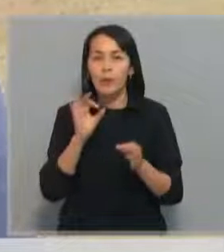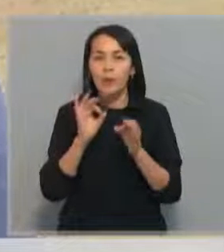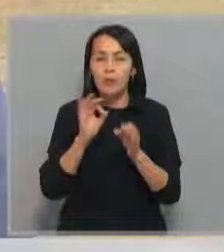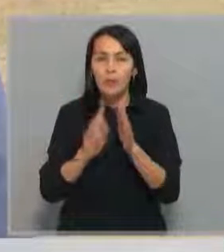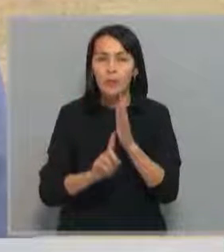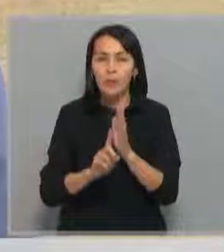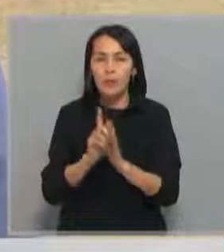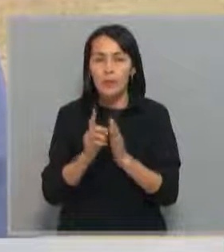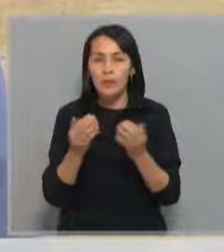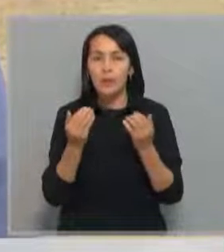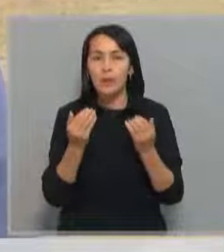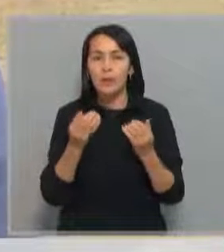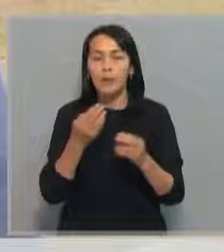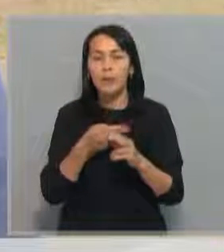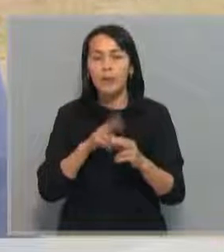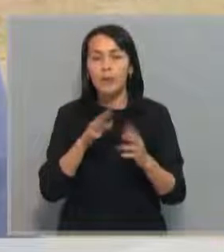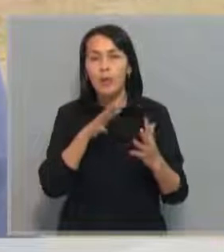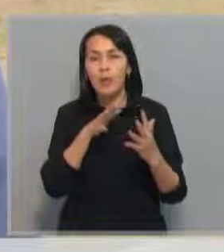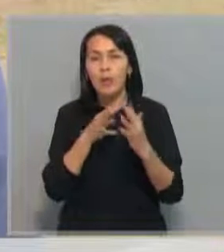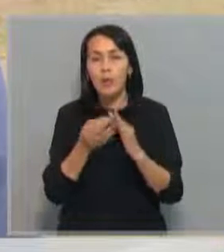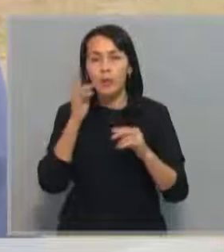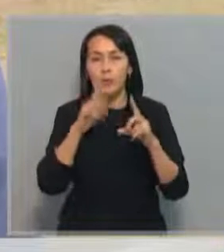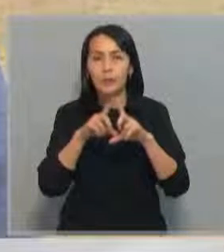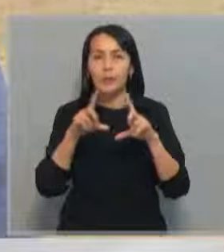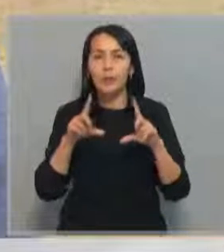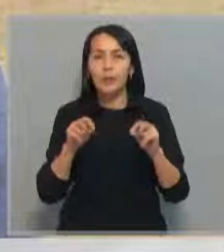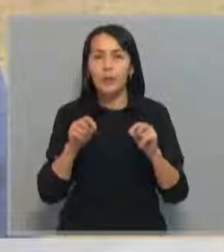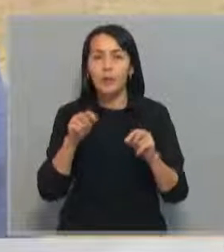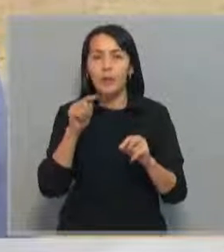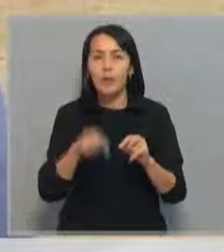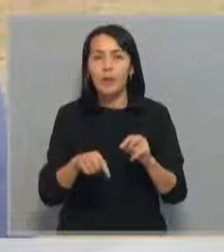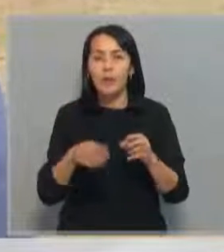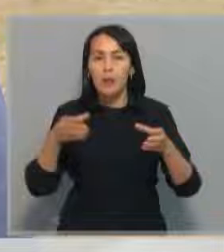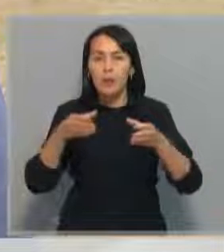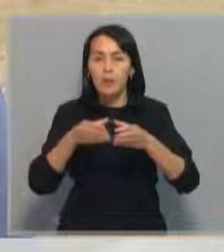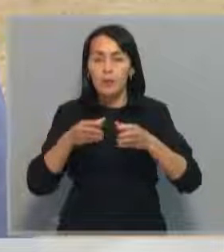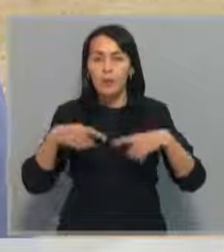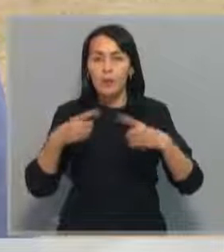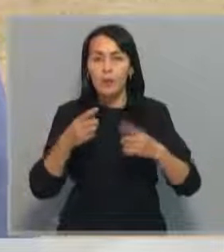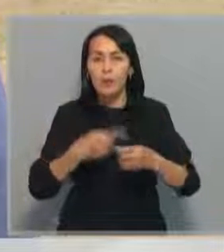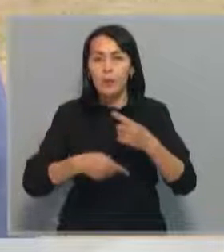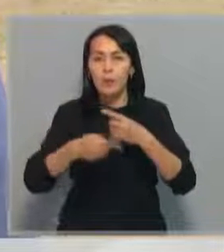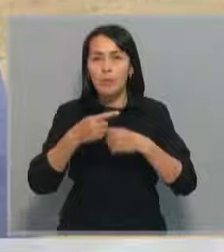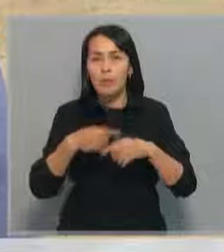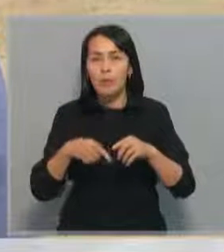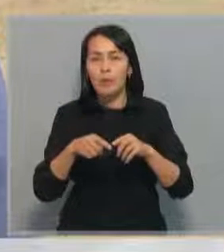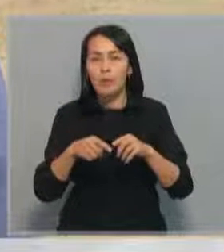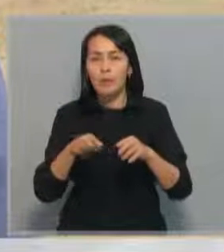бастауы. Енді осы ауылды мектепте арнайы үйірмелер құрылып, бабалардың